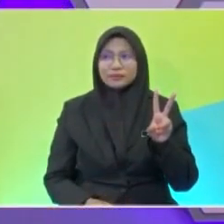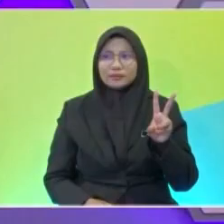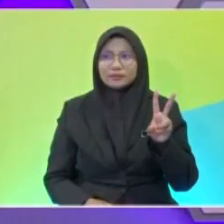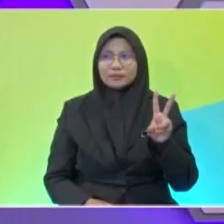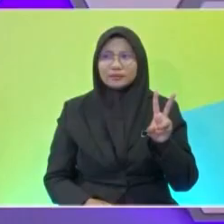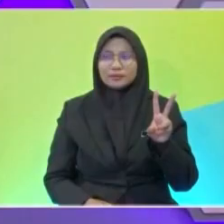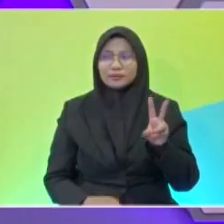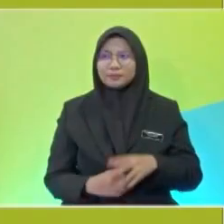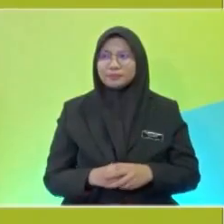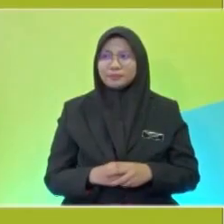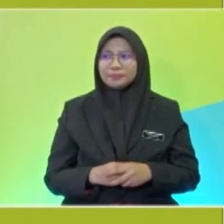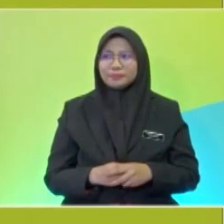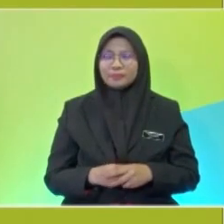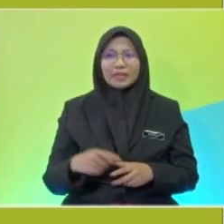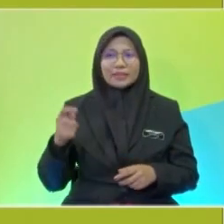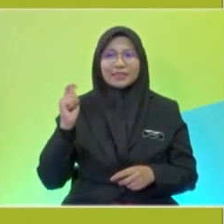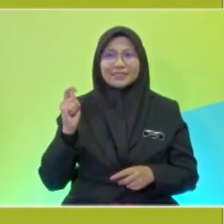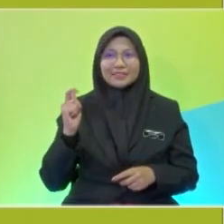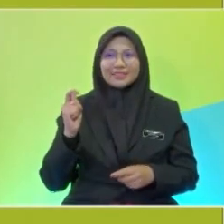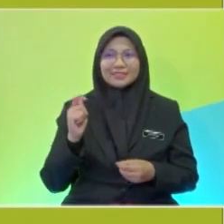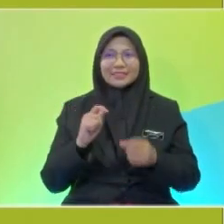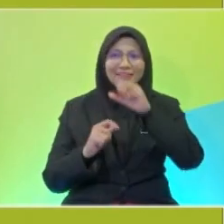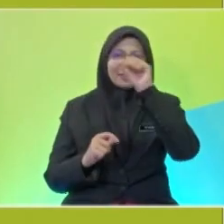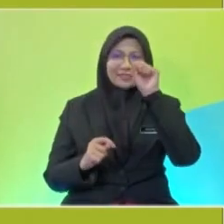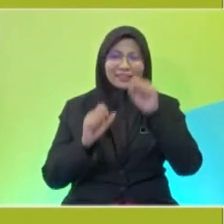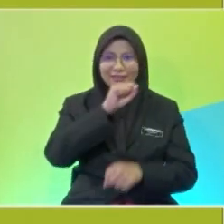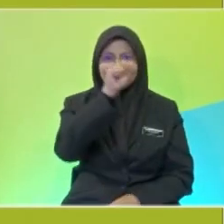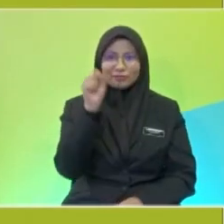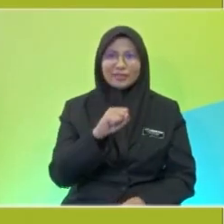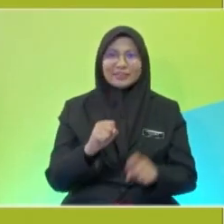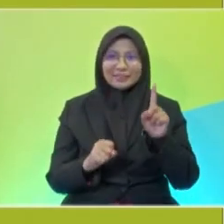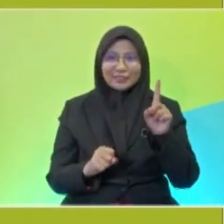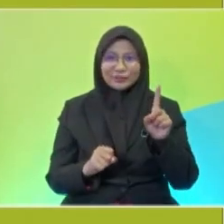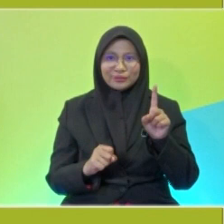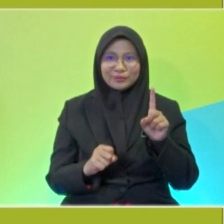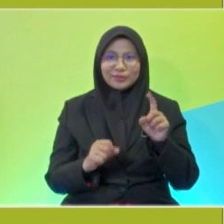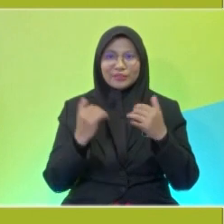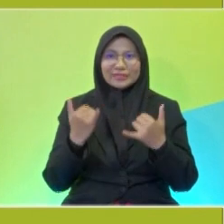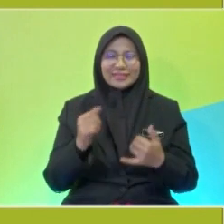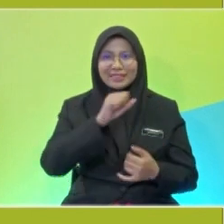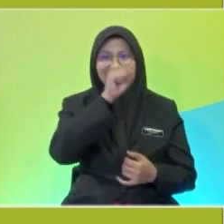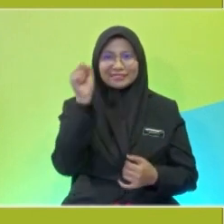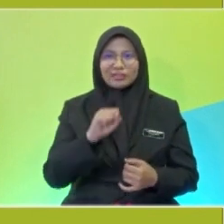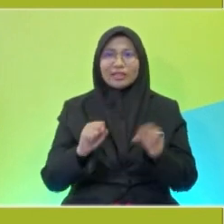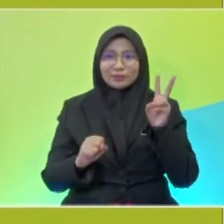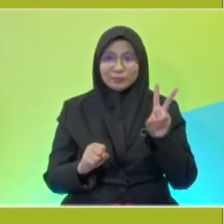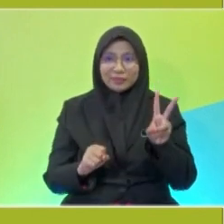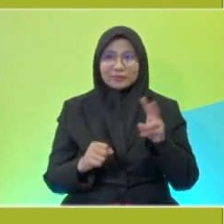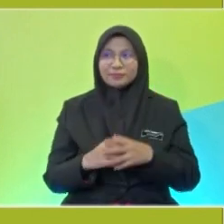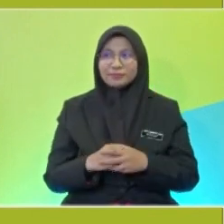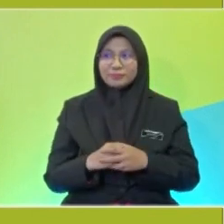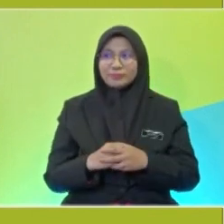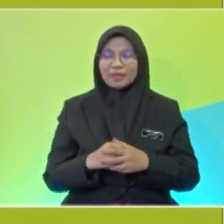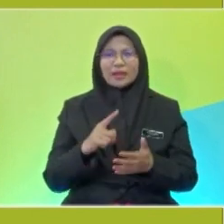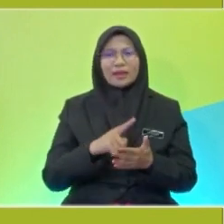berdasarkan jawaban pada satu E dan 3 tidak balas pesan ke atas fisiologi agak-agak sekiranya berlaku perubahan